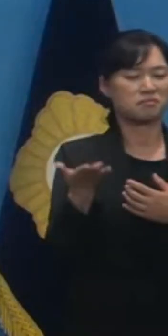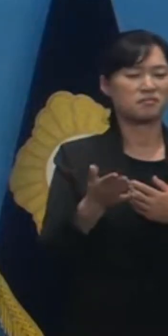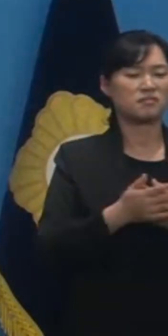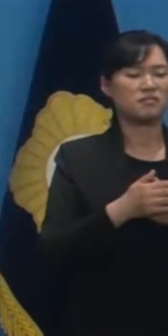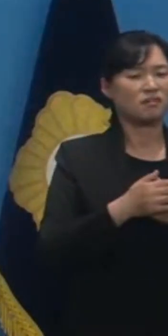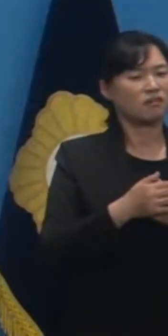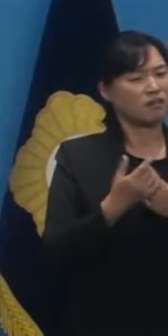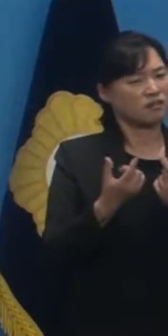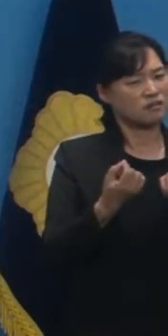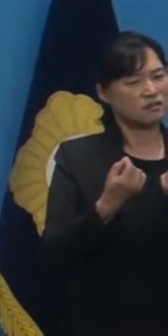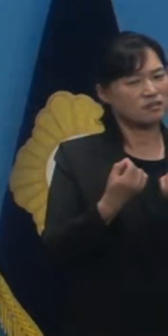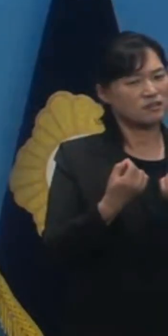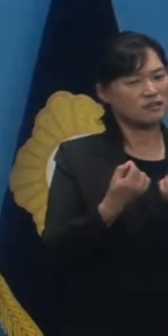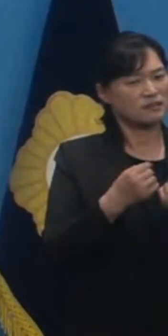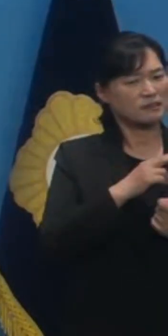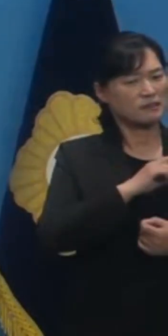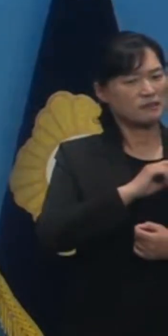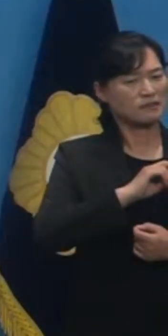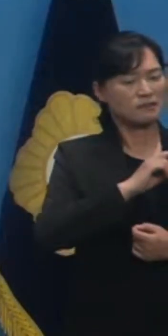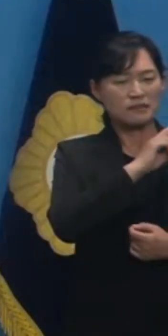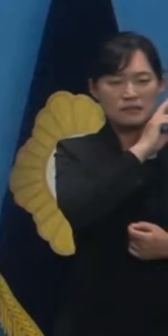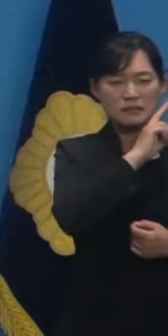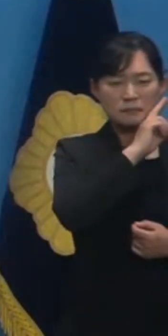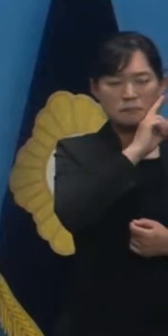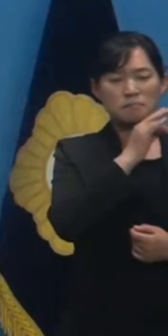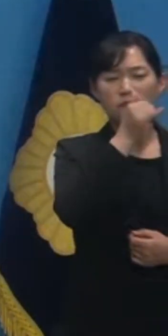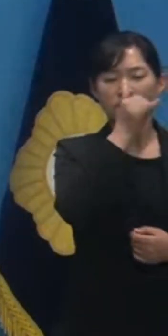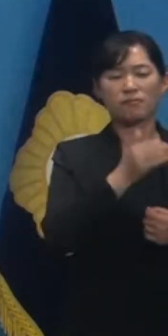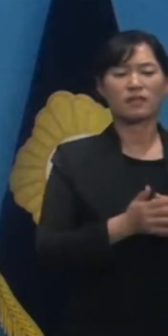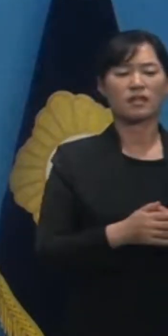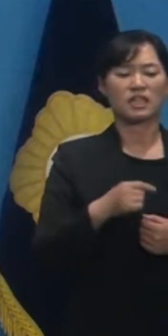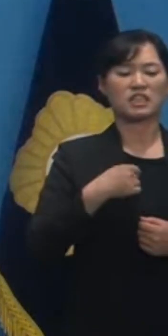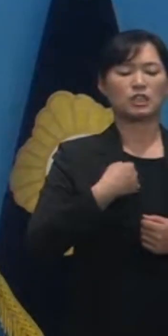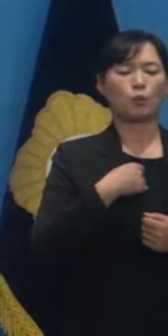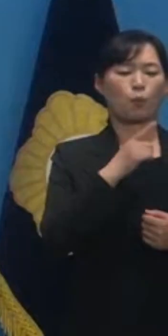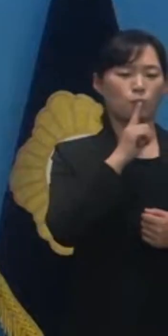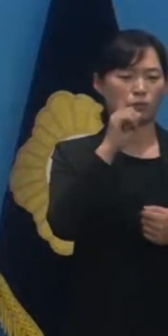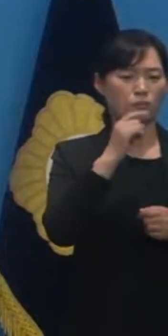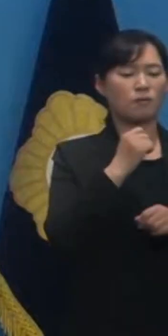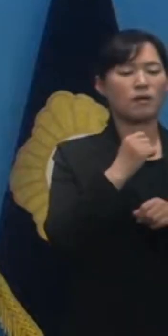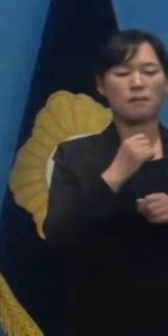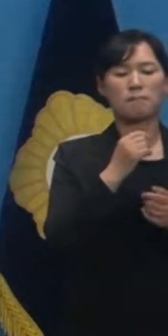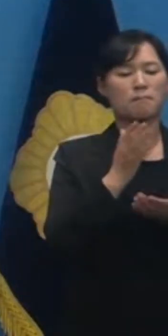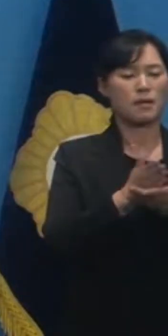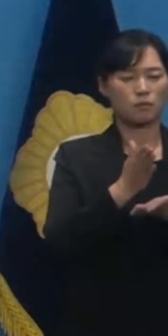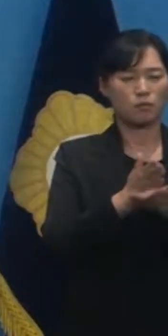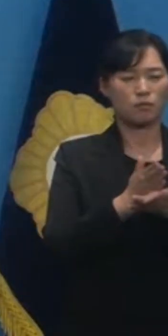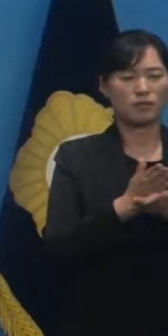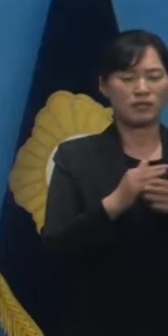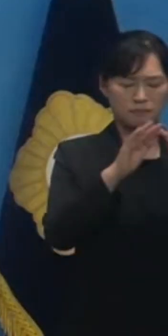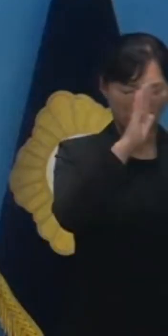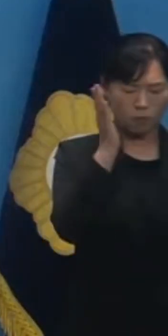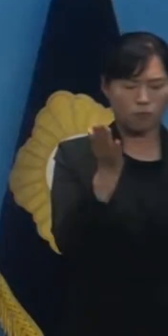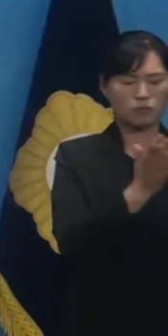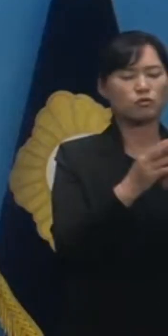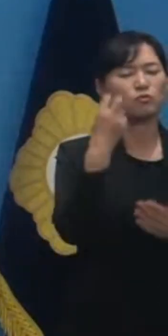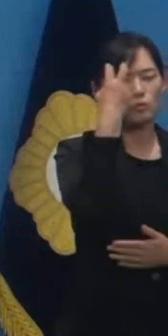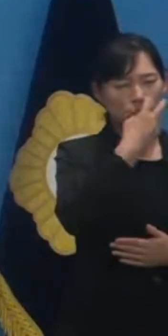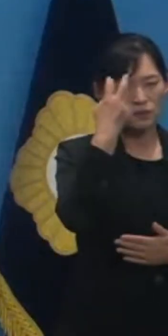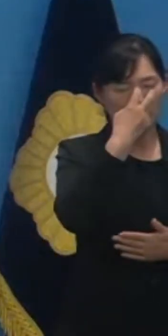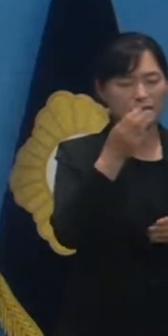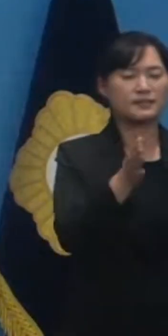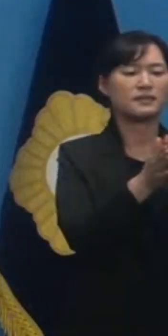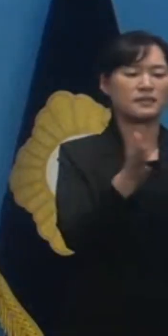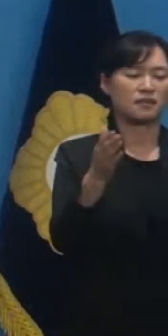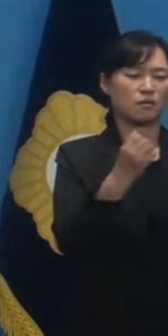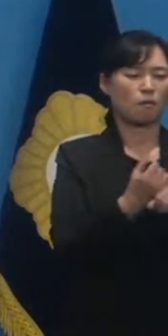아닌지 합리적 의심을 자아냅니다. 정부는 자발적 신고에 기댈 것이 아니라 업계 전반에 대한 전수조사에